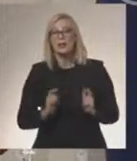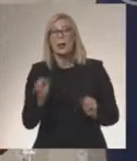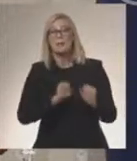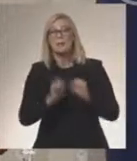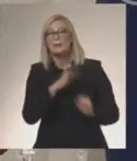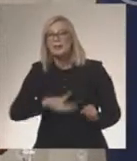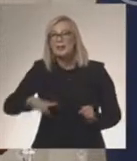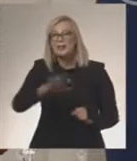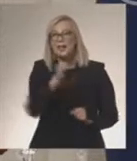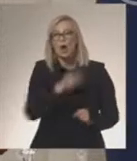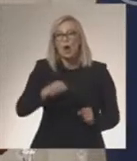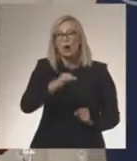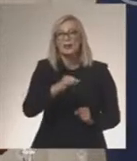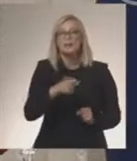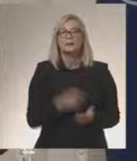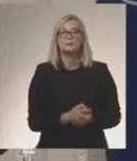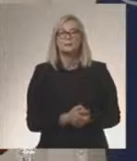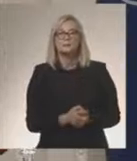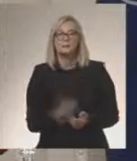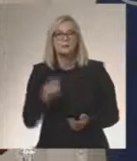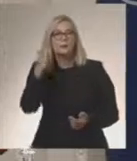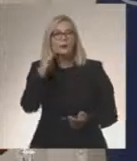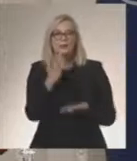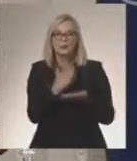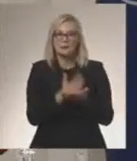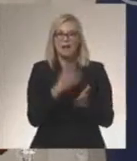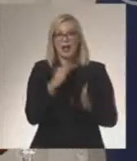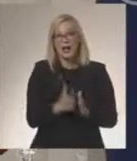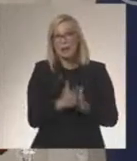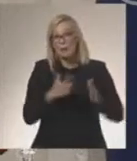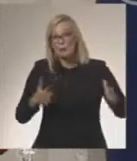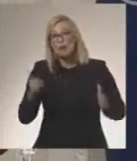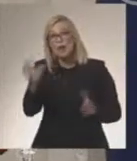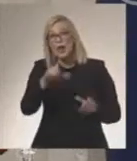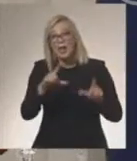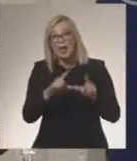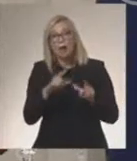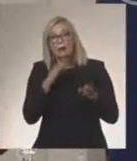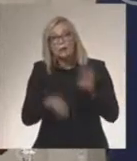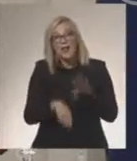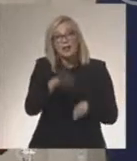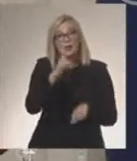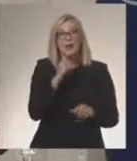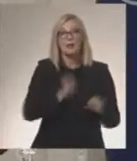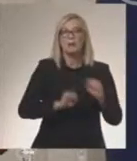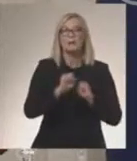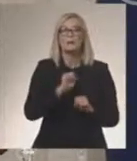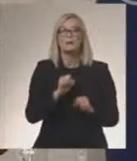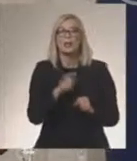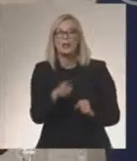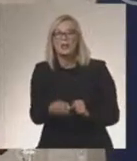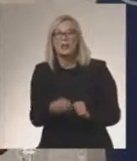европски континент. Аналогно на тоа, сметам дека проширувањето на Европската унија ќе ја зголеми безбедноста и ќе ја